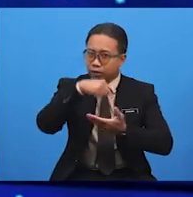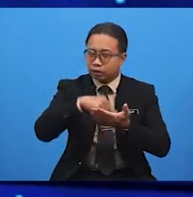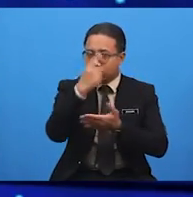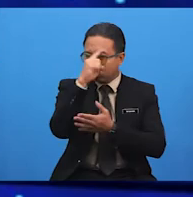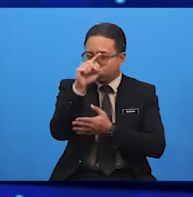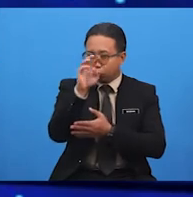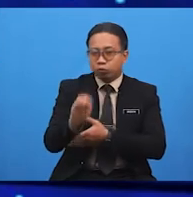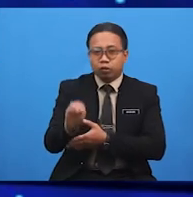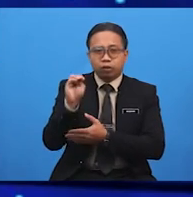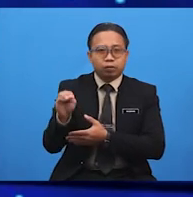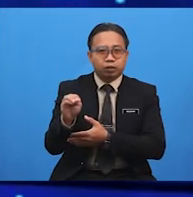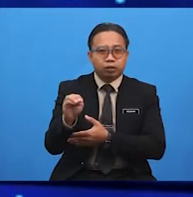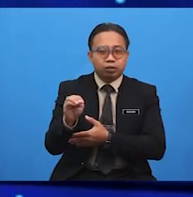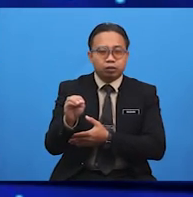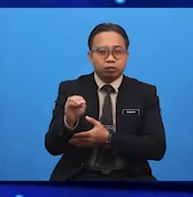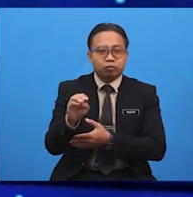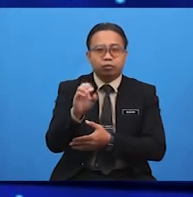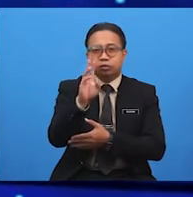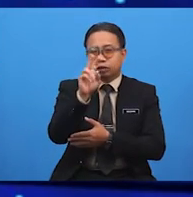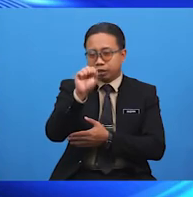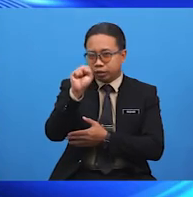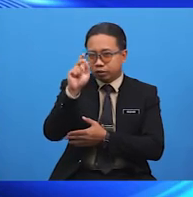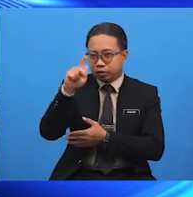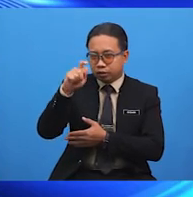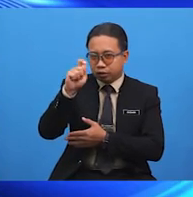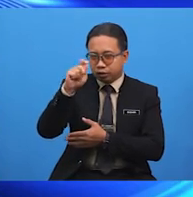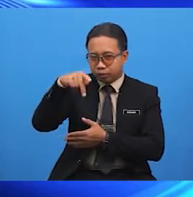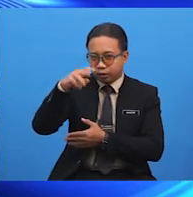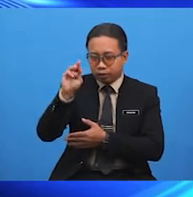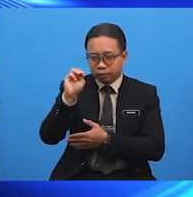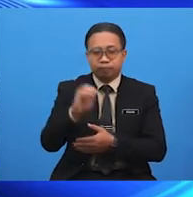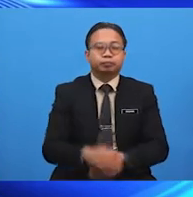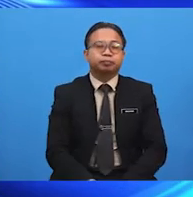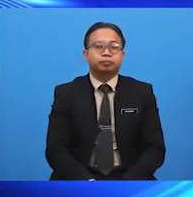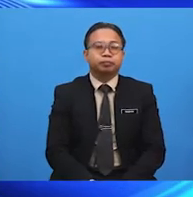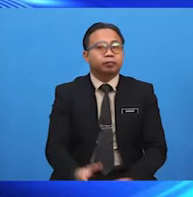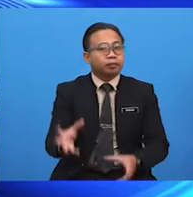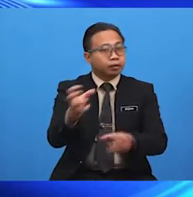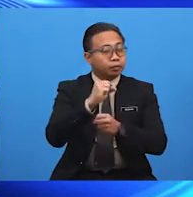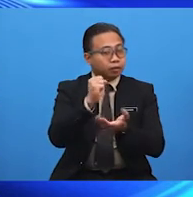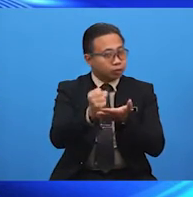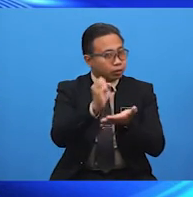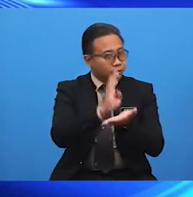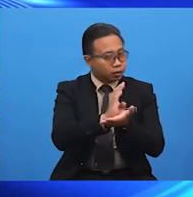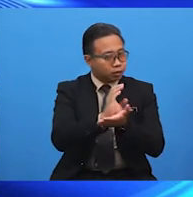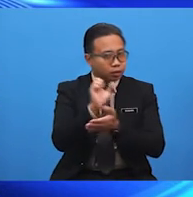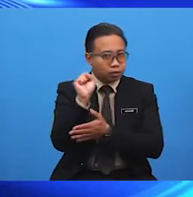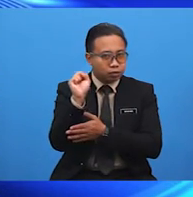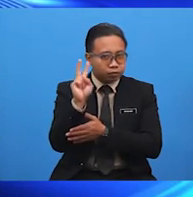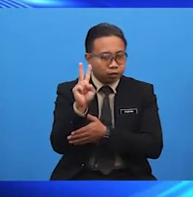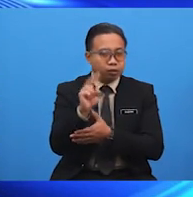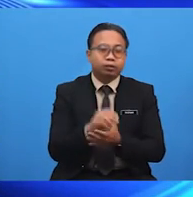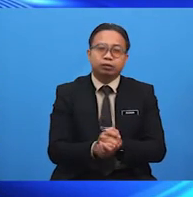untuk pelajar-pelajar semester 2 STPM. Bagi pelajar yang mengambil subjek seni visual, semester 2